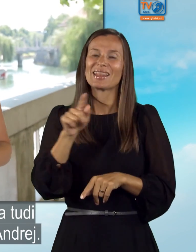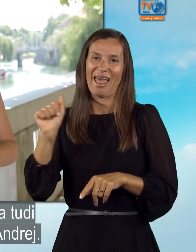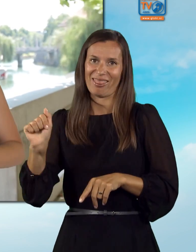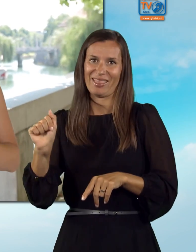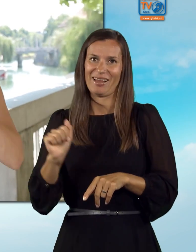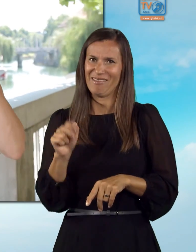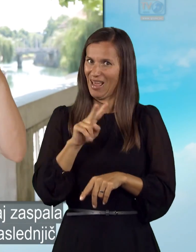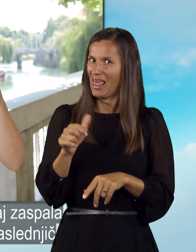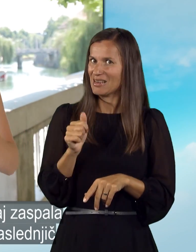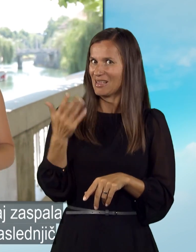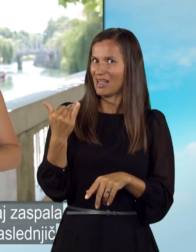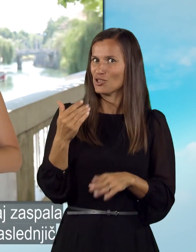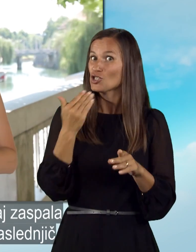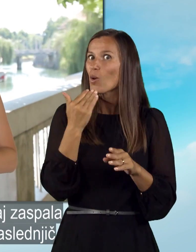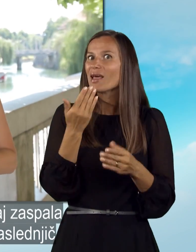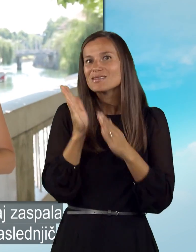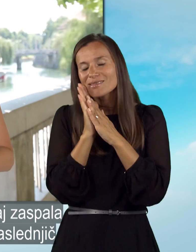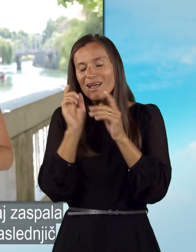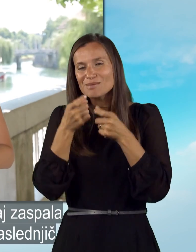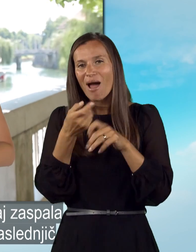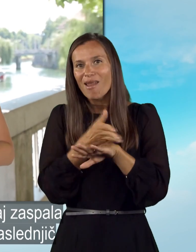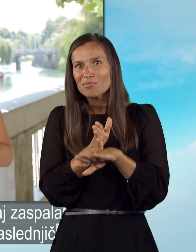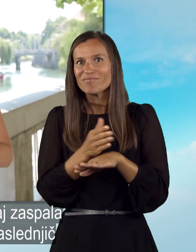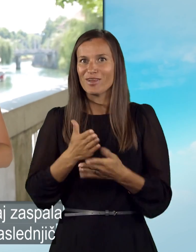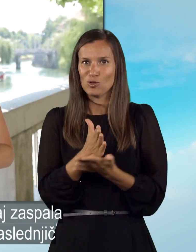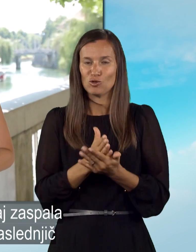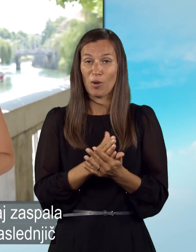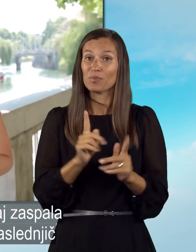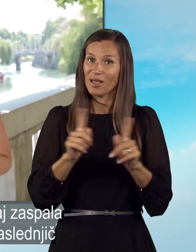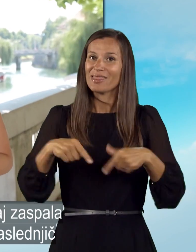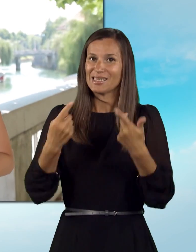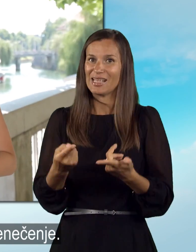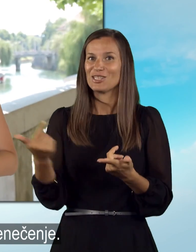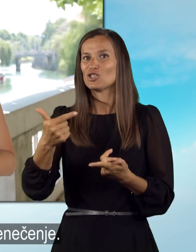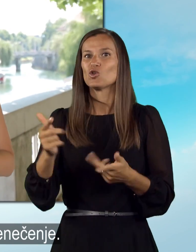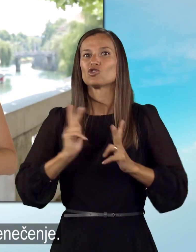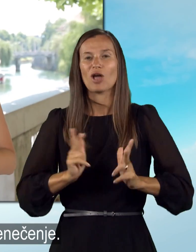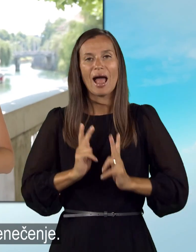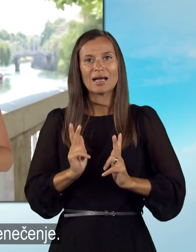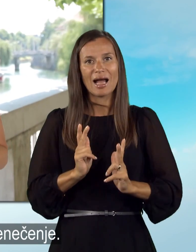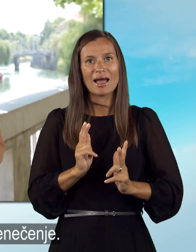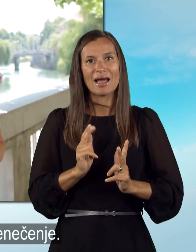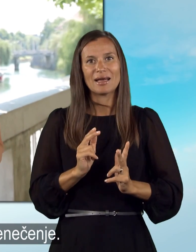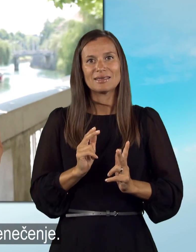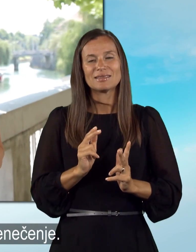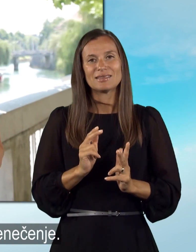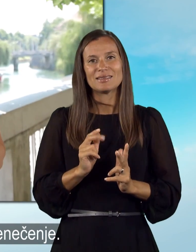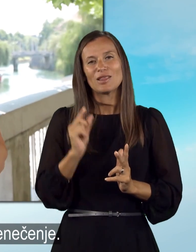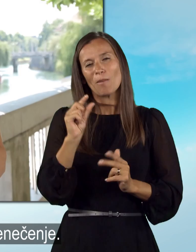Andrej. Valerija zanj skoraj zaspala v službo, sicer pa naslednjič ju čaka